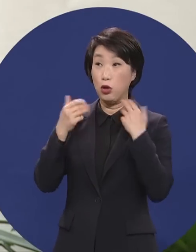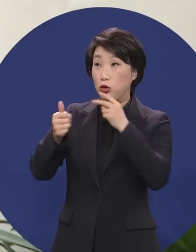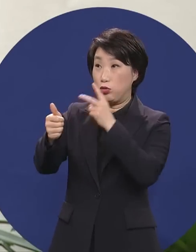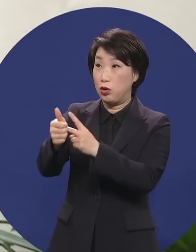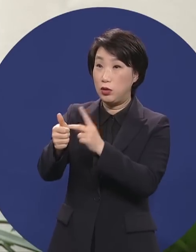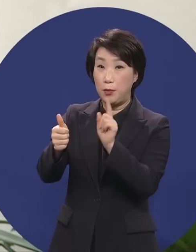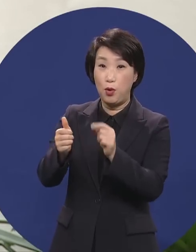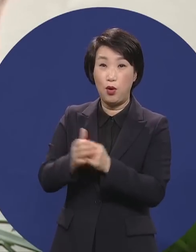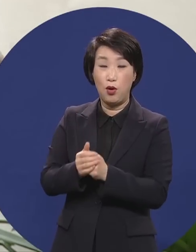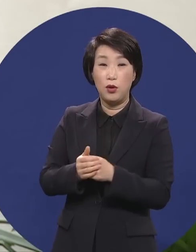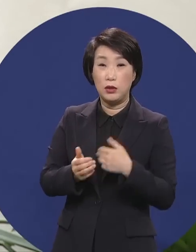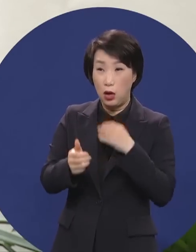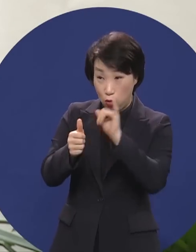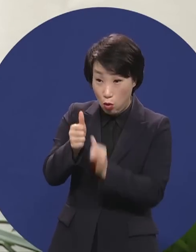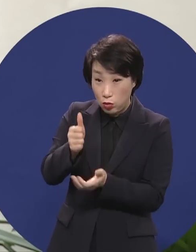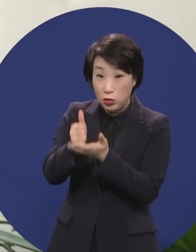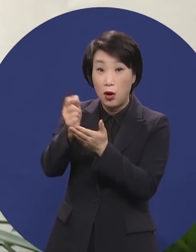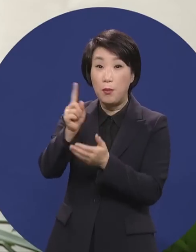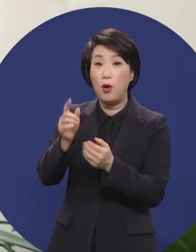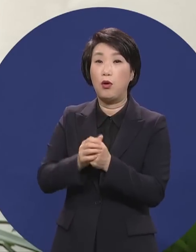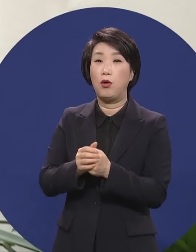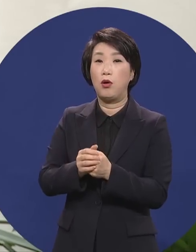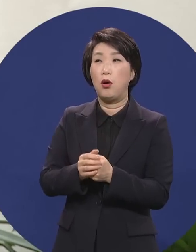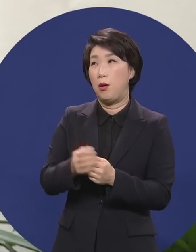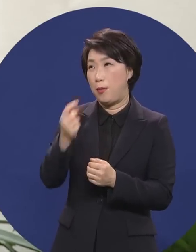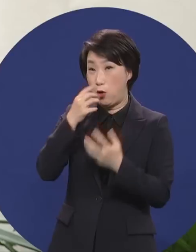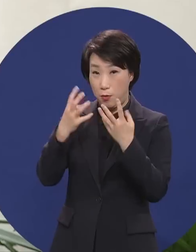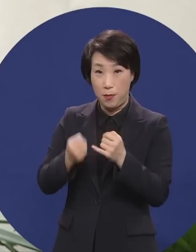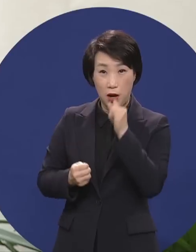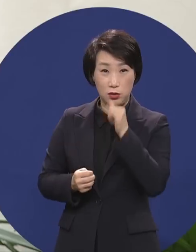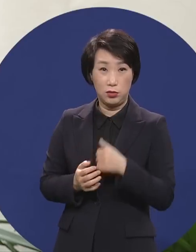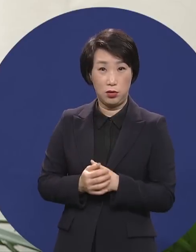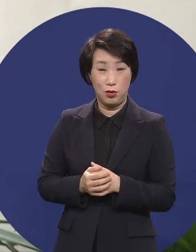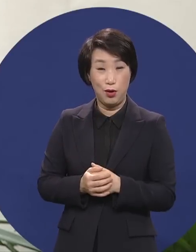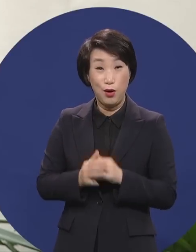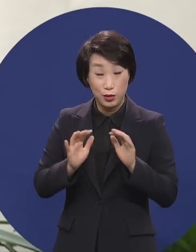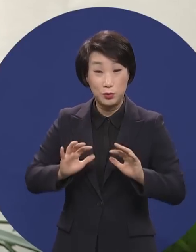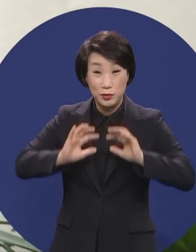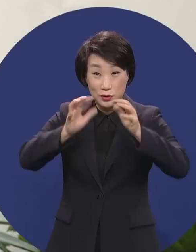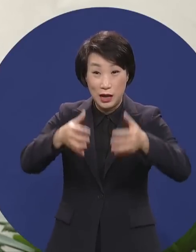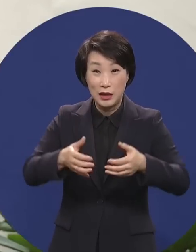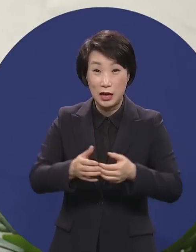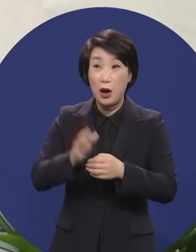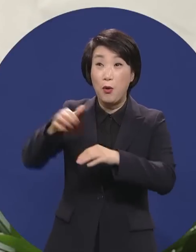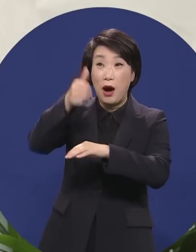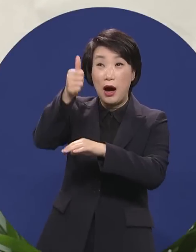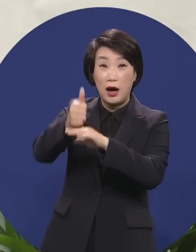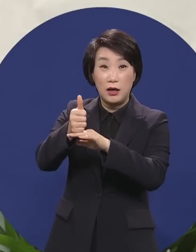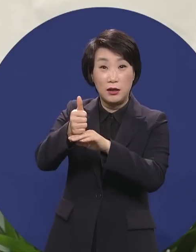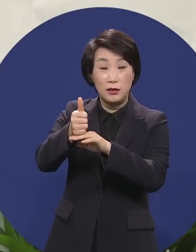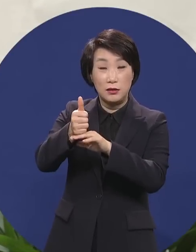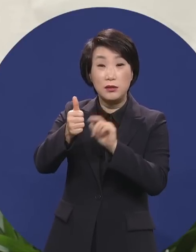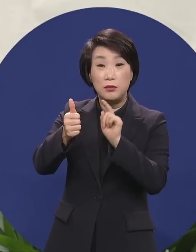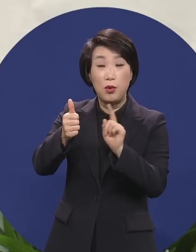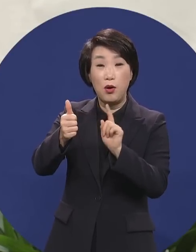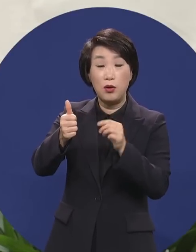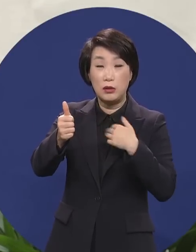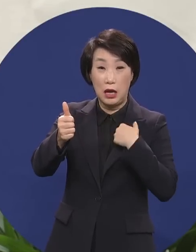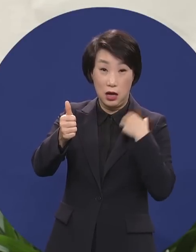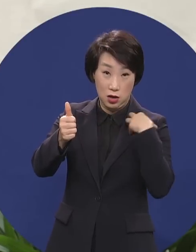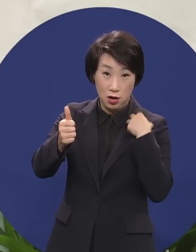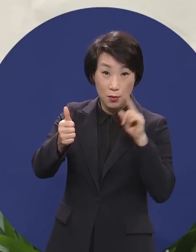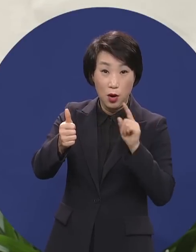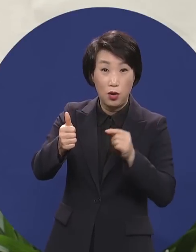대해서 어떻게 공경해야 되는가를 잘 배웠습니다. 그런 나라 임금에 대해서 어떻게 우리가